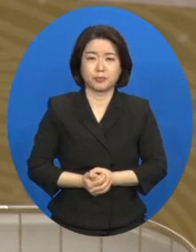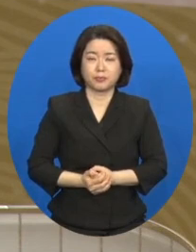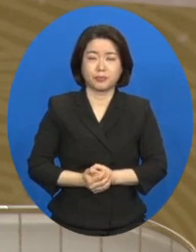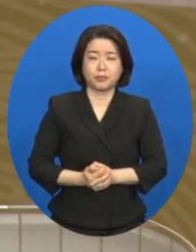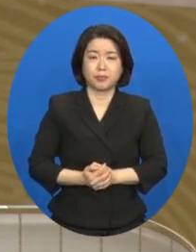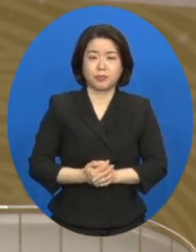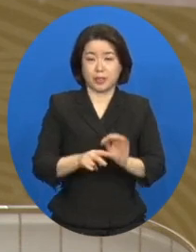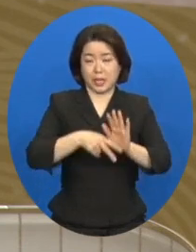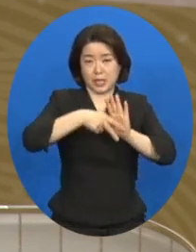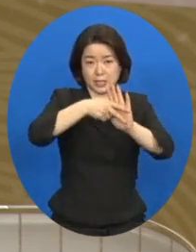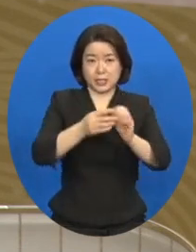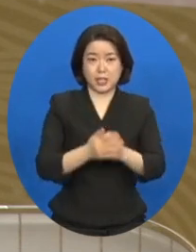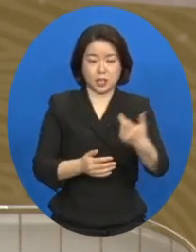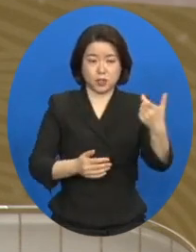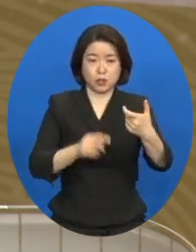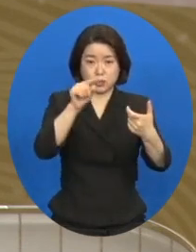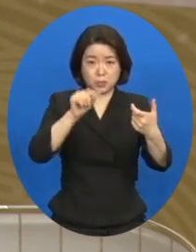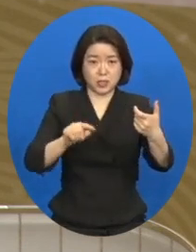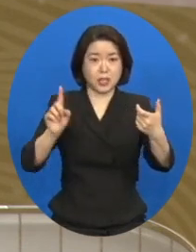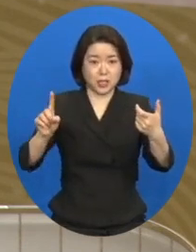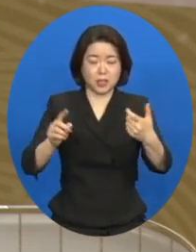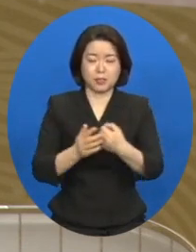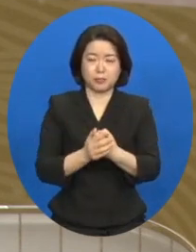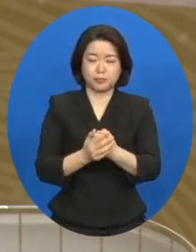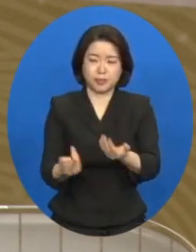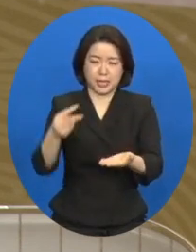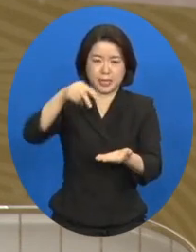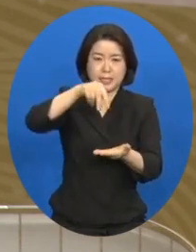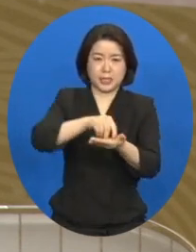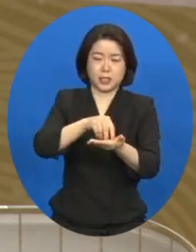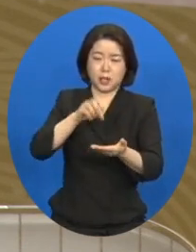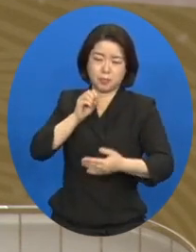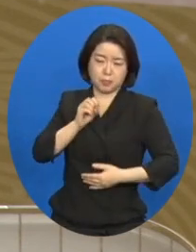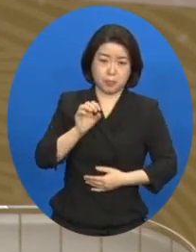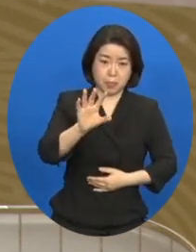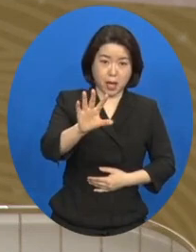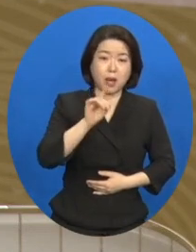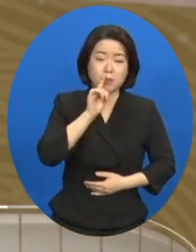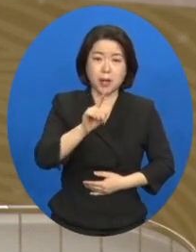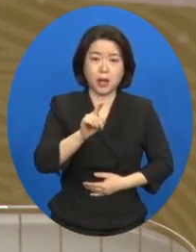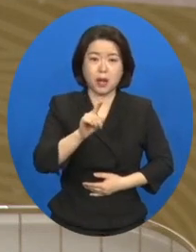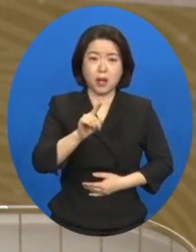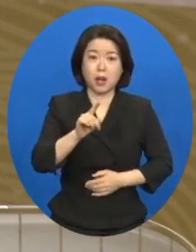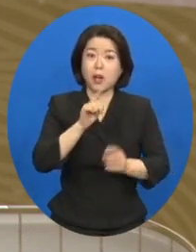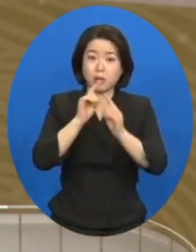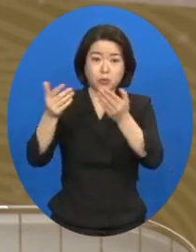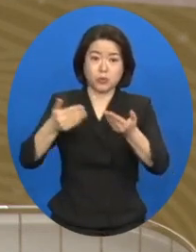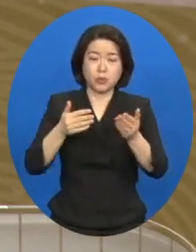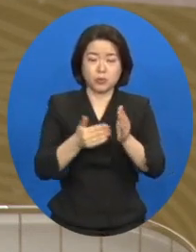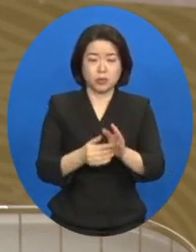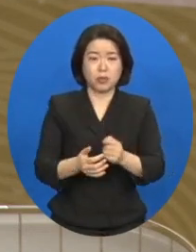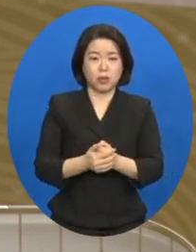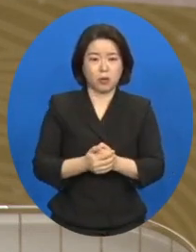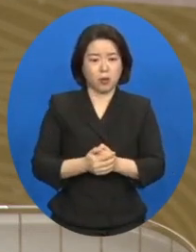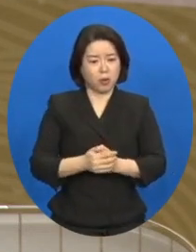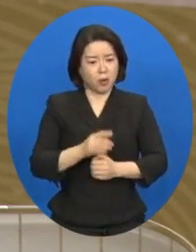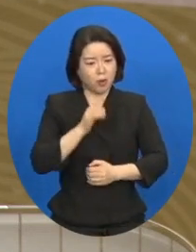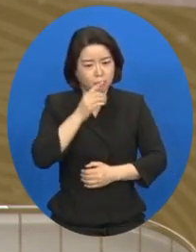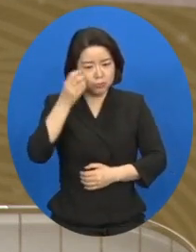이사야 60장 1절에 보면 일어나 빛을 발하라 그렇게 말씀하셨어요. 말도 안 되는